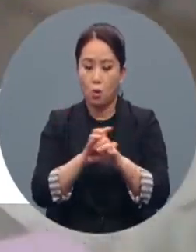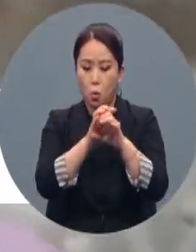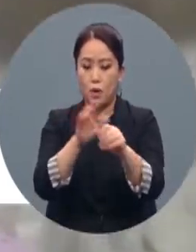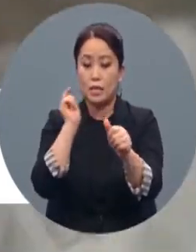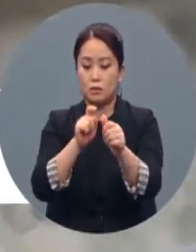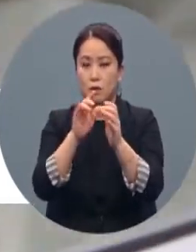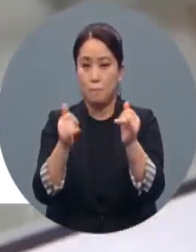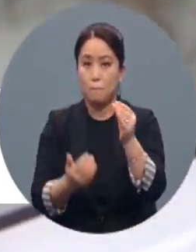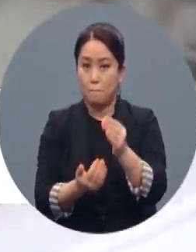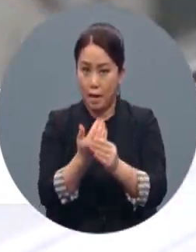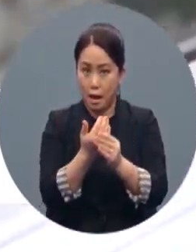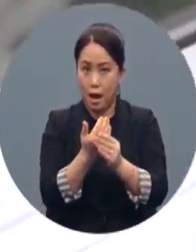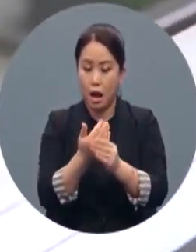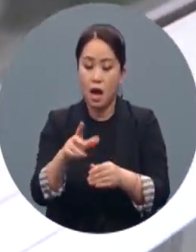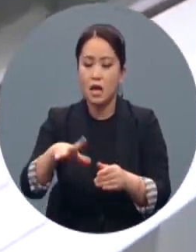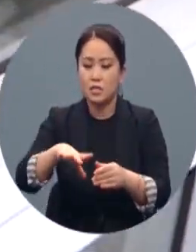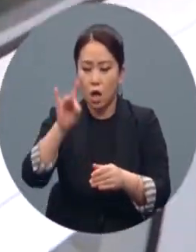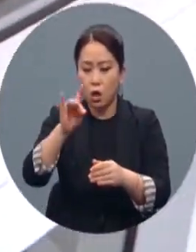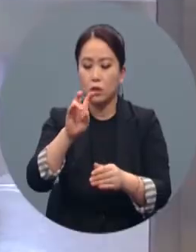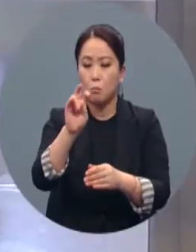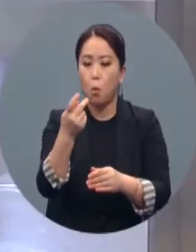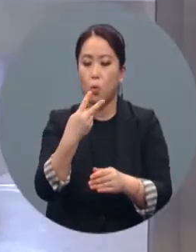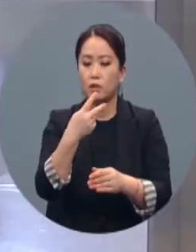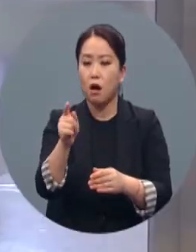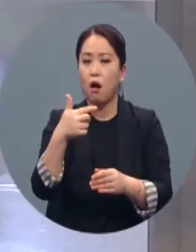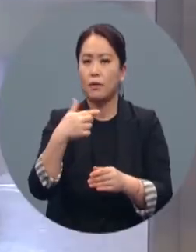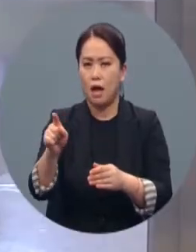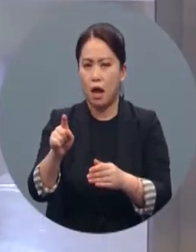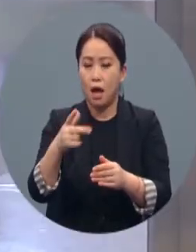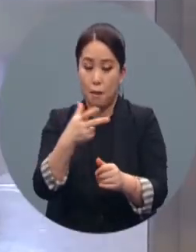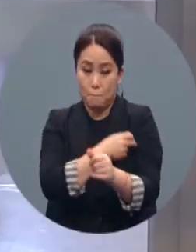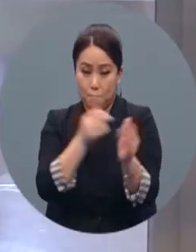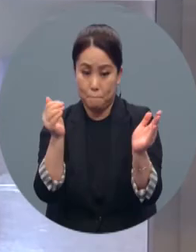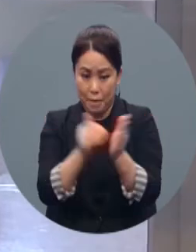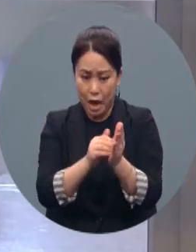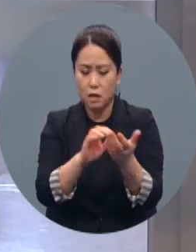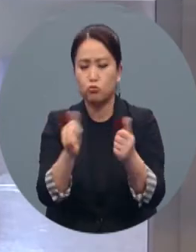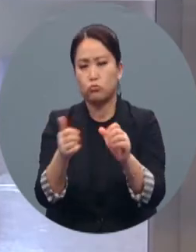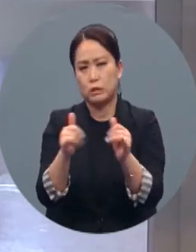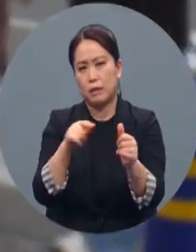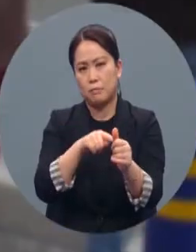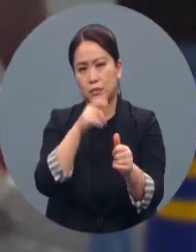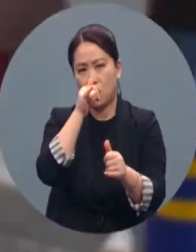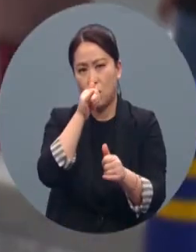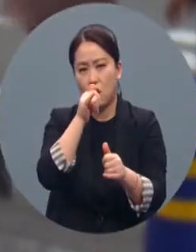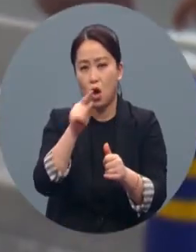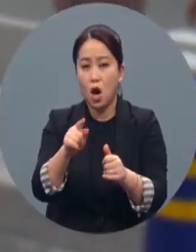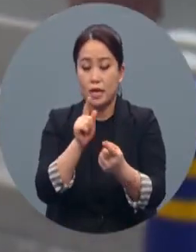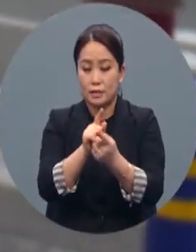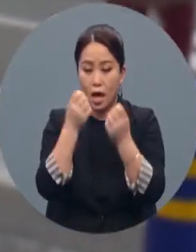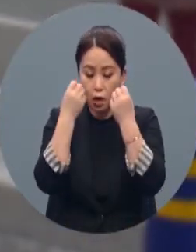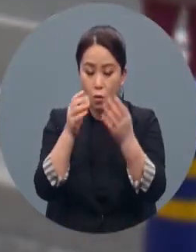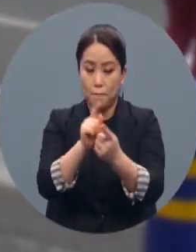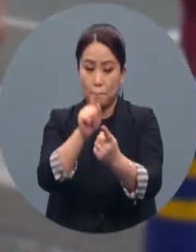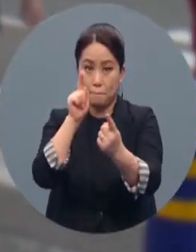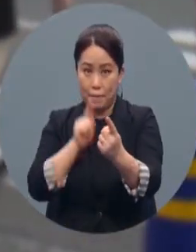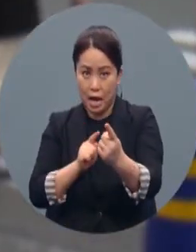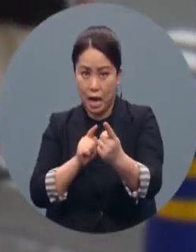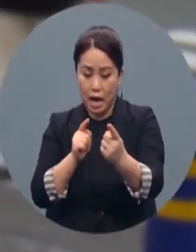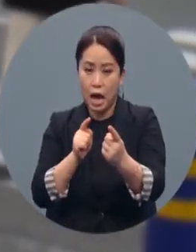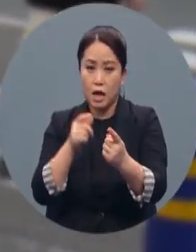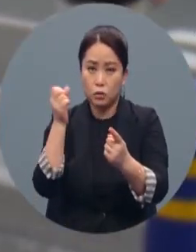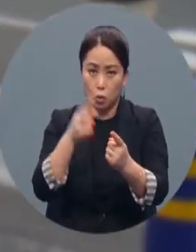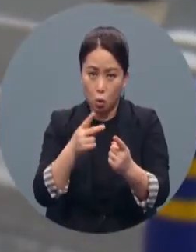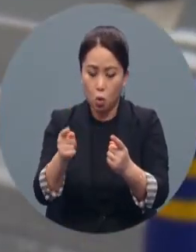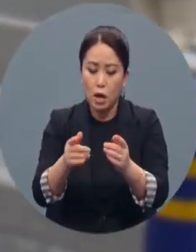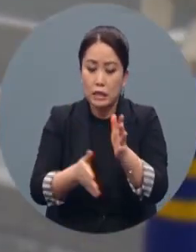환자가 발생한 가운데 첫 모더나 접종 사망자도 나왔습니다. 새로운 거리 두기 단계 적용과 시설별